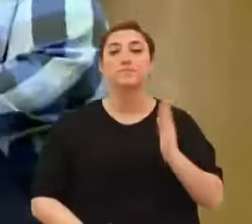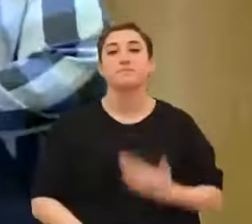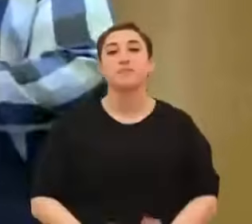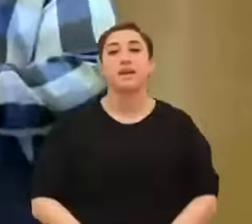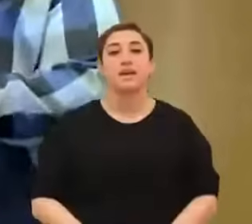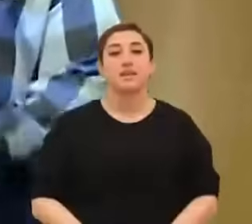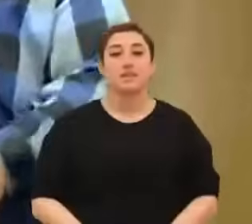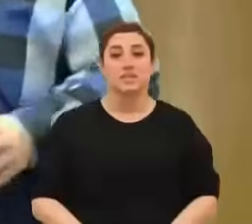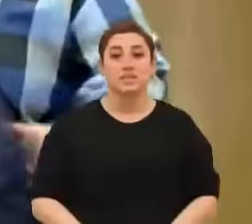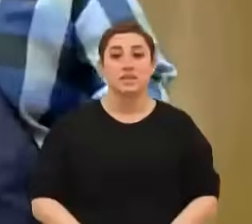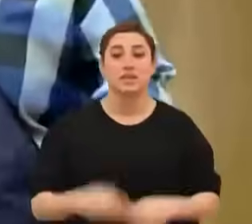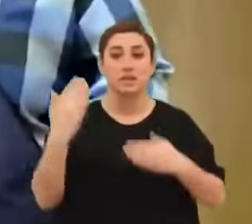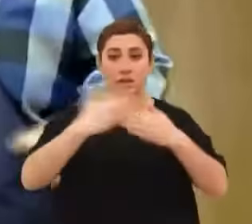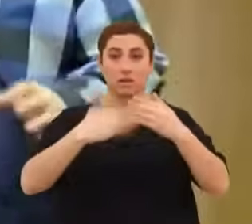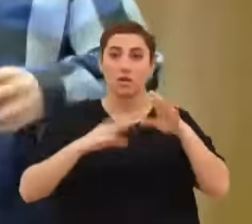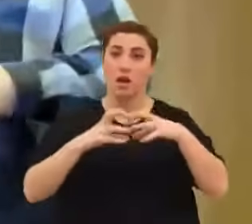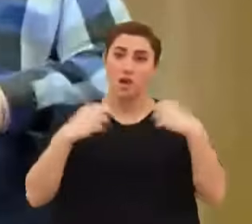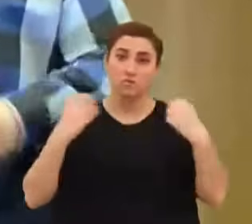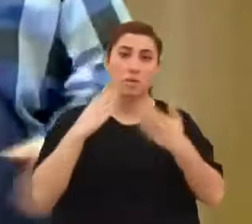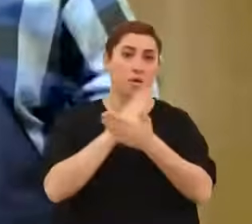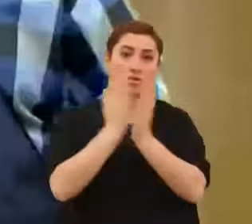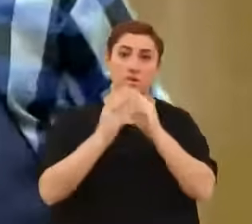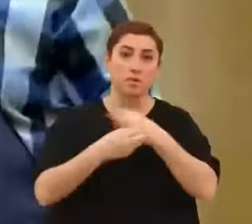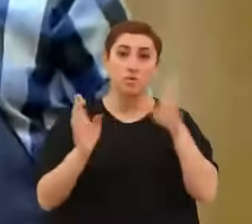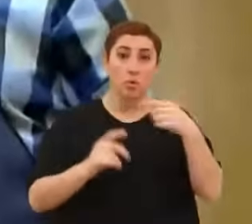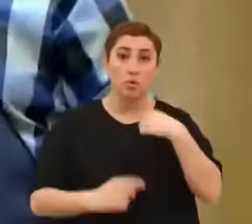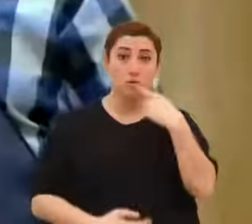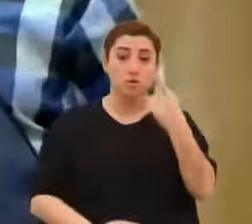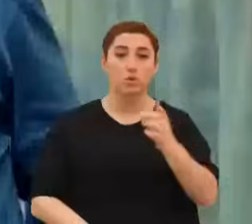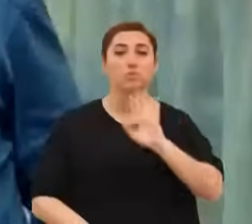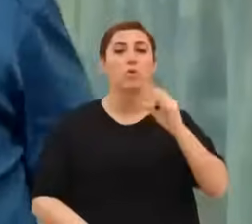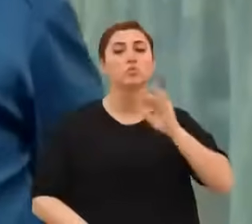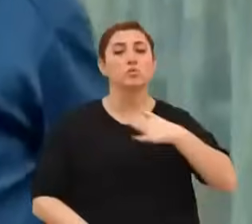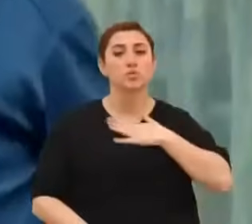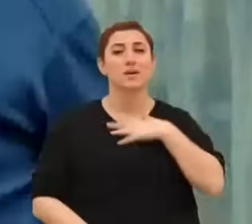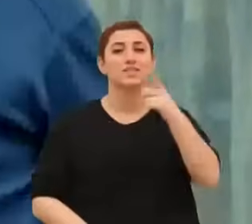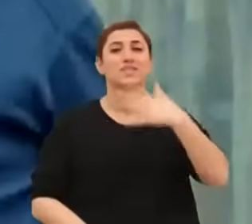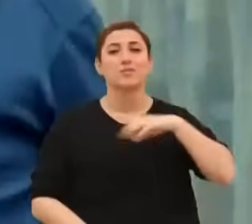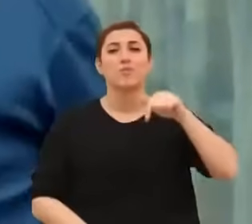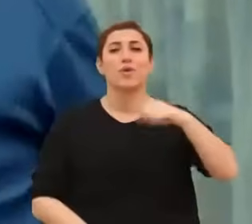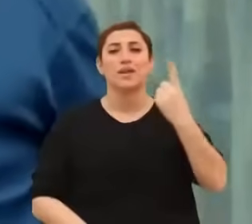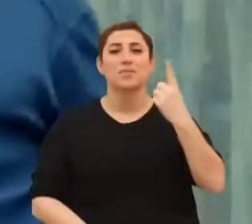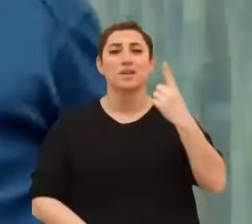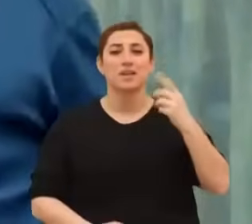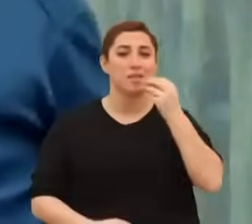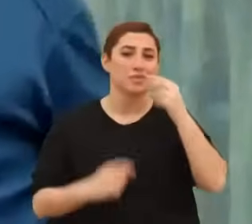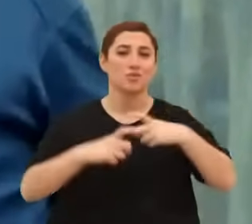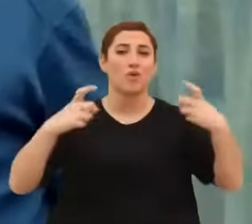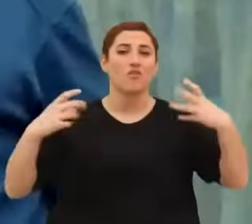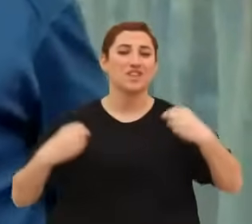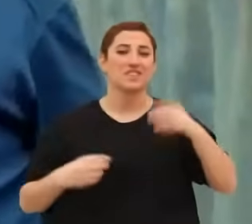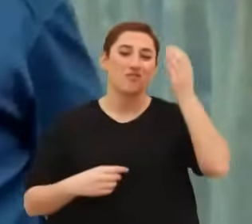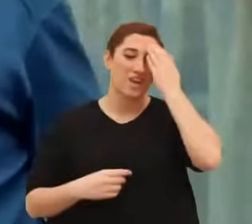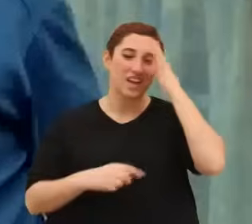yani... Tamam, derisini tamam. Yüzüp ayıracağım mı yoksa parçalayıp dağıtacaksın mı onu söylüyorum. Yok çocuğum ben şimdi şey istiyorum, böyle bir sofra kurmak istiyorum